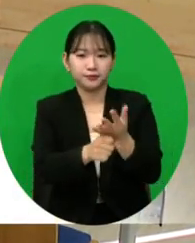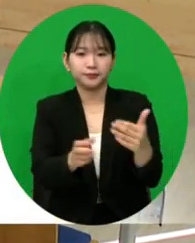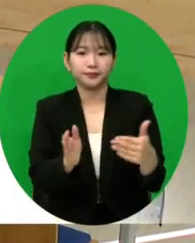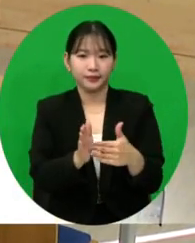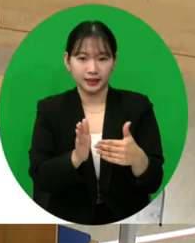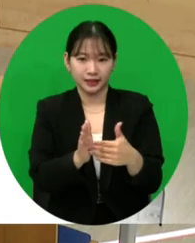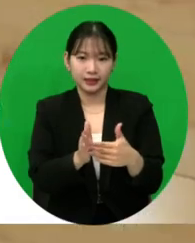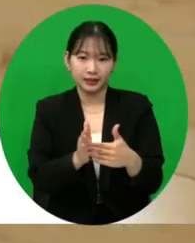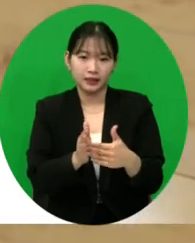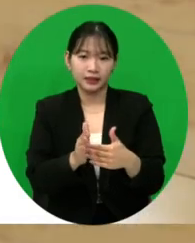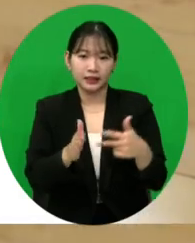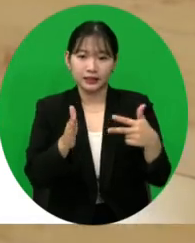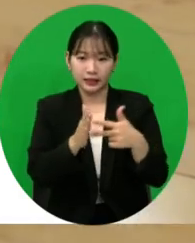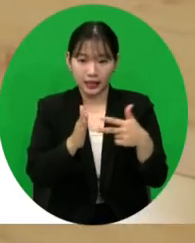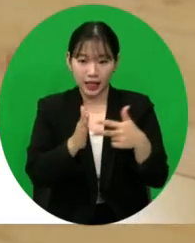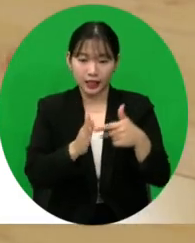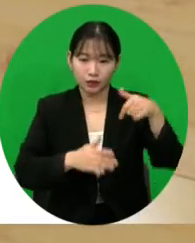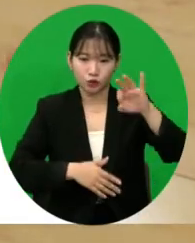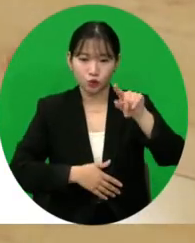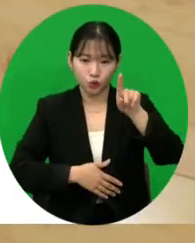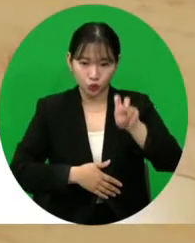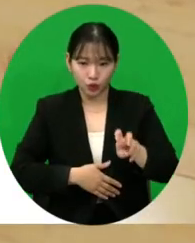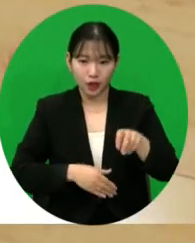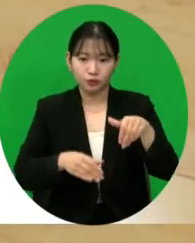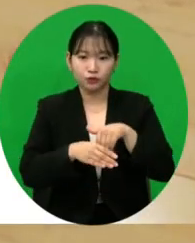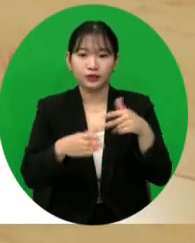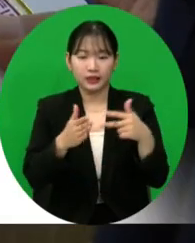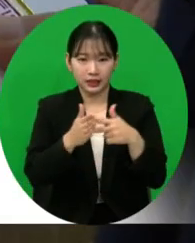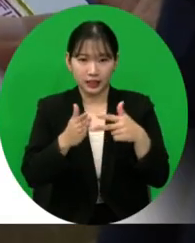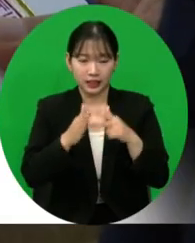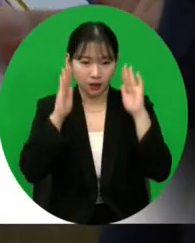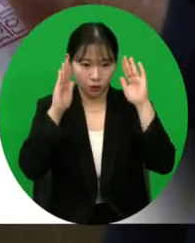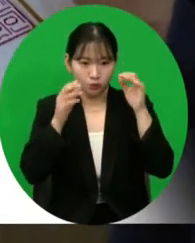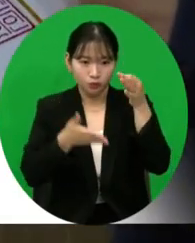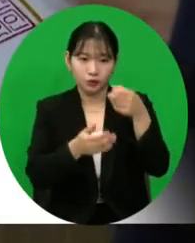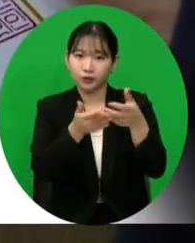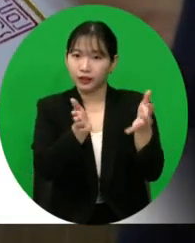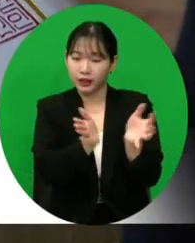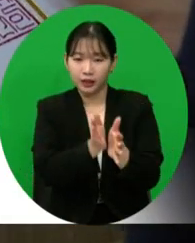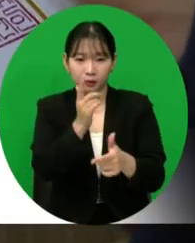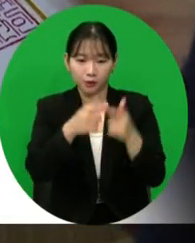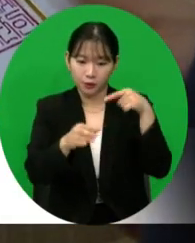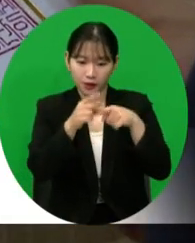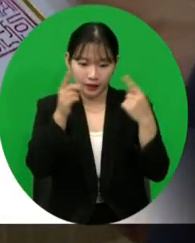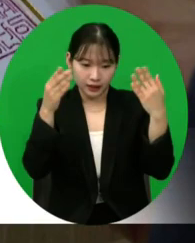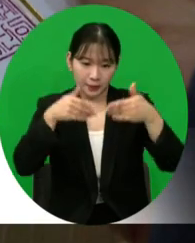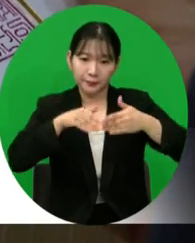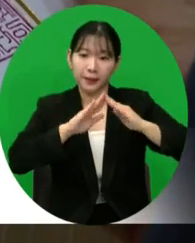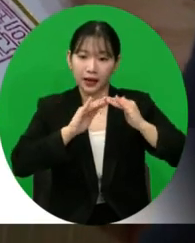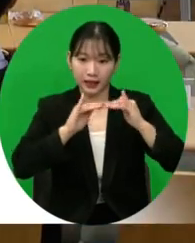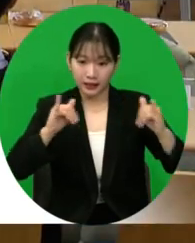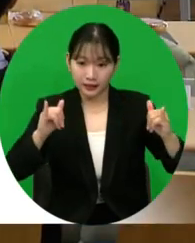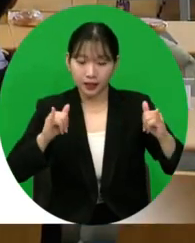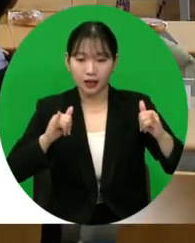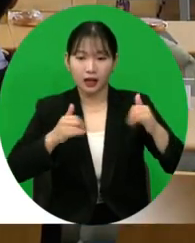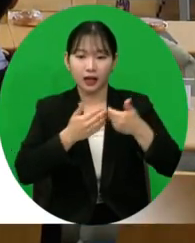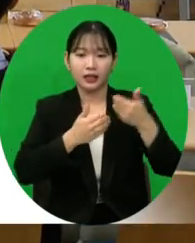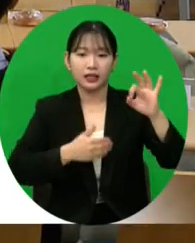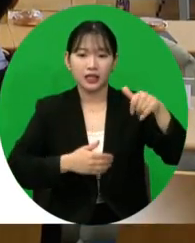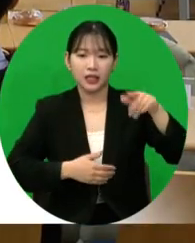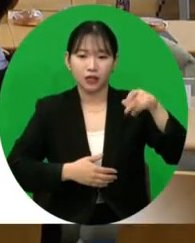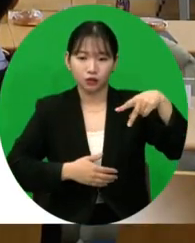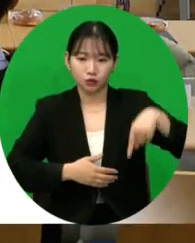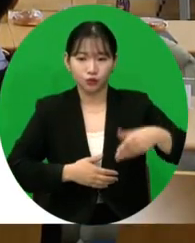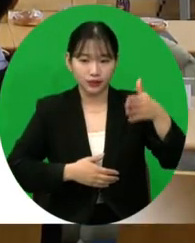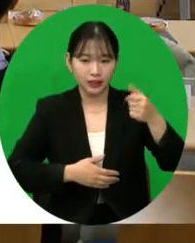전달했습니다. 재단법인 구암문화재단 장학회는 목포과학대 설립자인 고 이경수 총장이